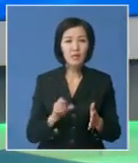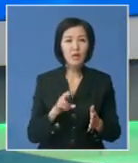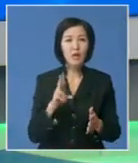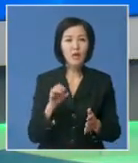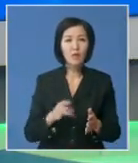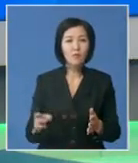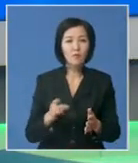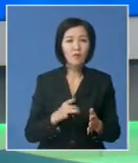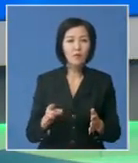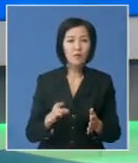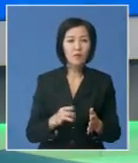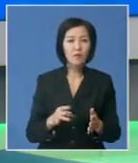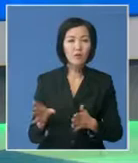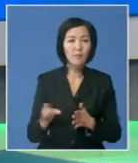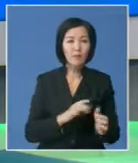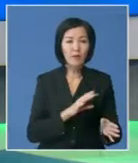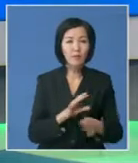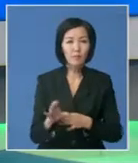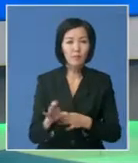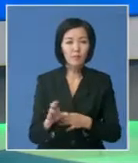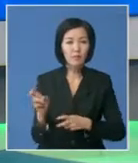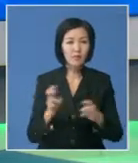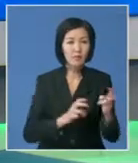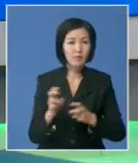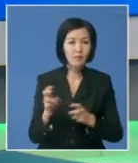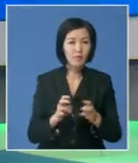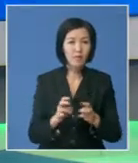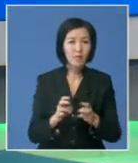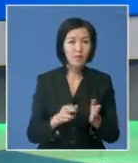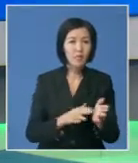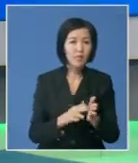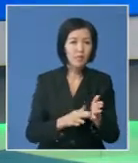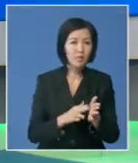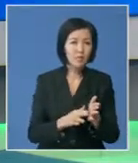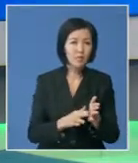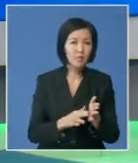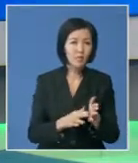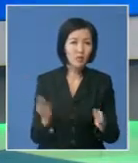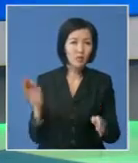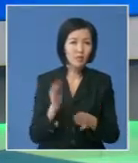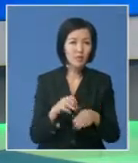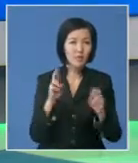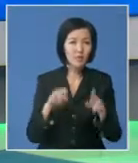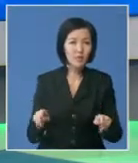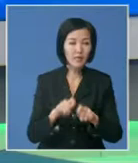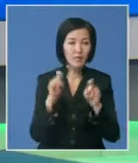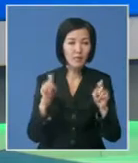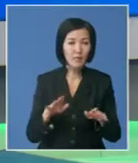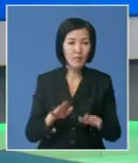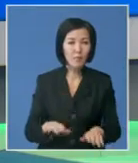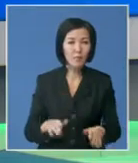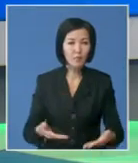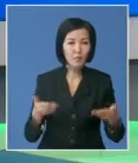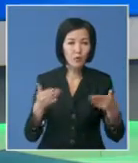прямиком отправится на куски сам завод в железной дорогой составы заполняет специально открытый в селе без коль пункт приема